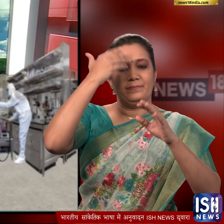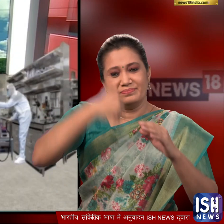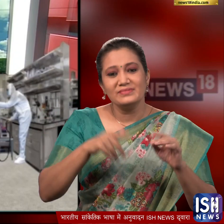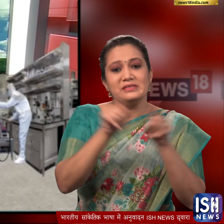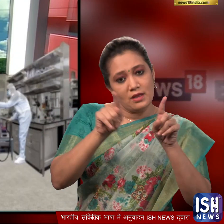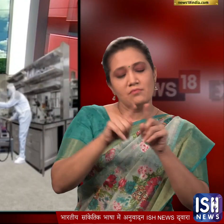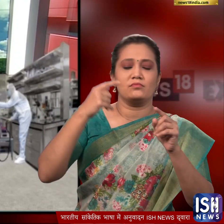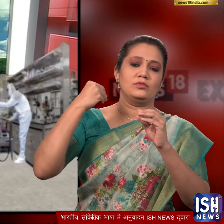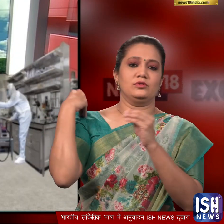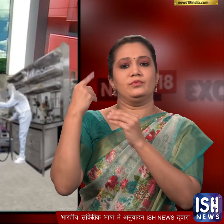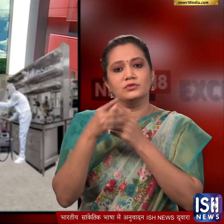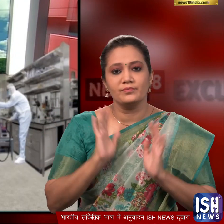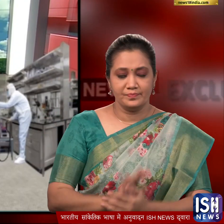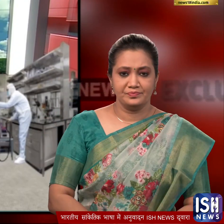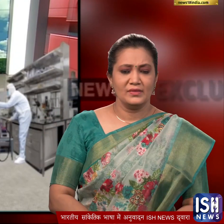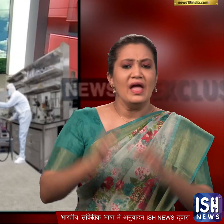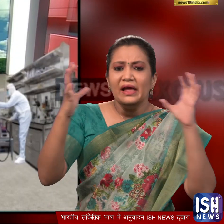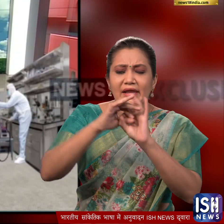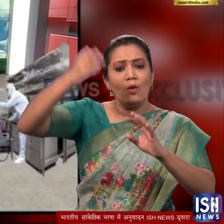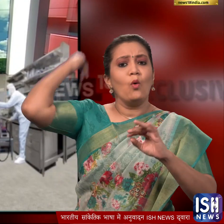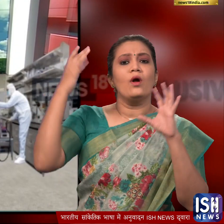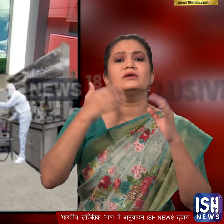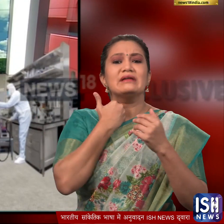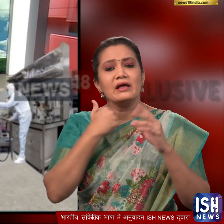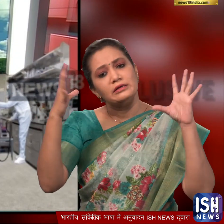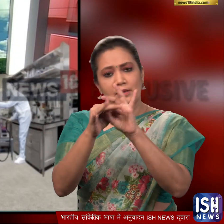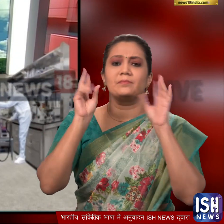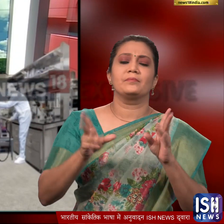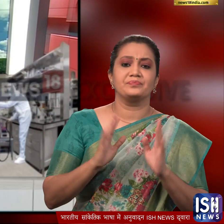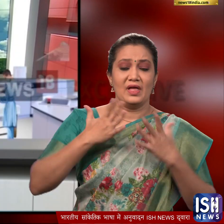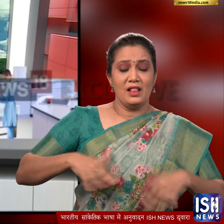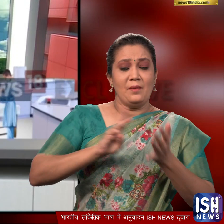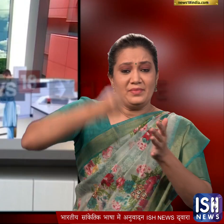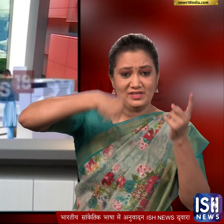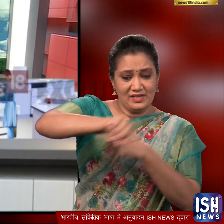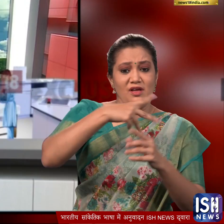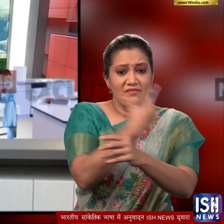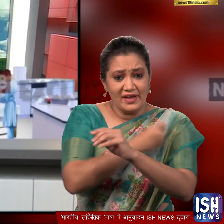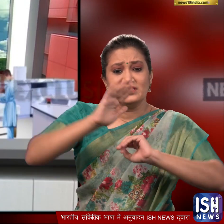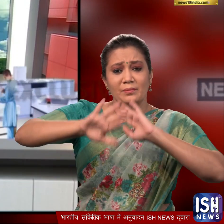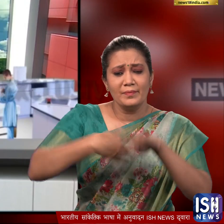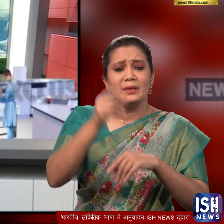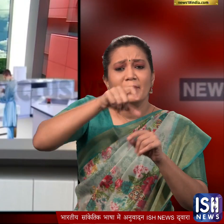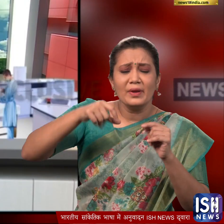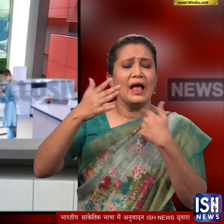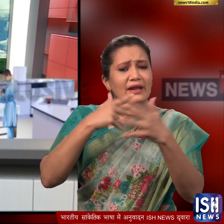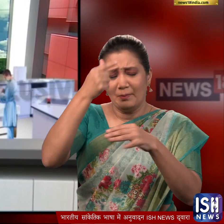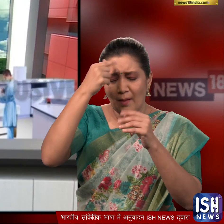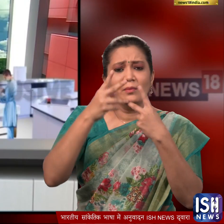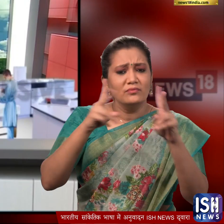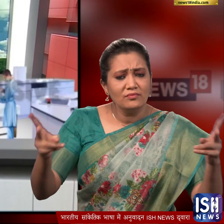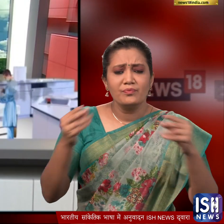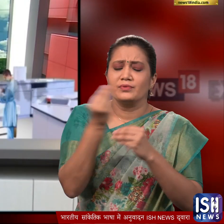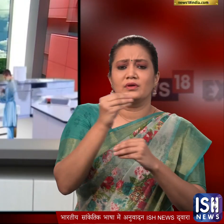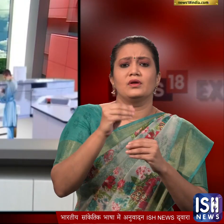स्ट्रोक को इन मौतों के लिए जिम्मेदार बताया गया, जिनका संबंध पुरानी बीमारियों से था। स्वास्थ्य मंत्रालय के मुताबिक वैक्सीन लगवाने के बाद किसी तरह की